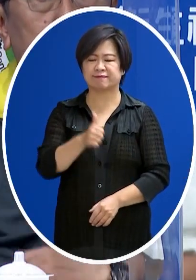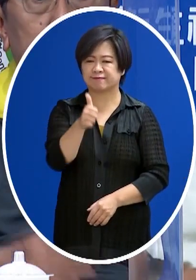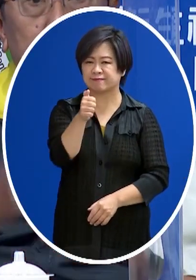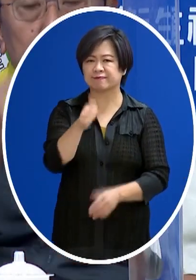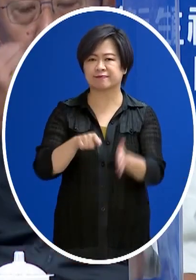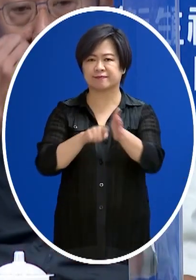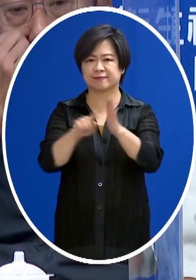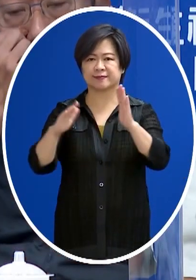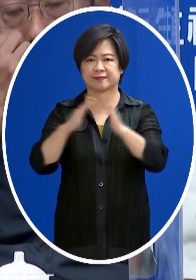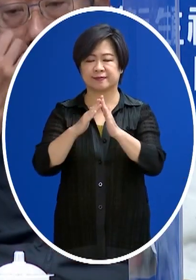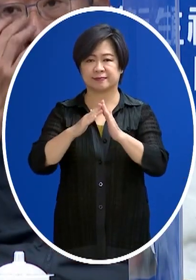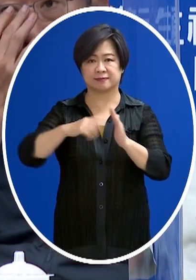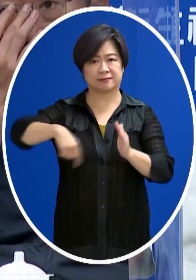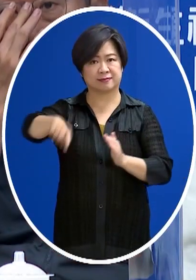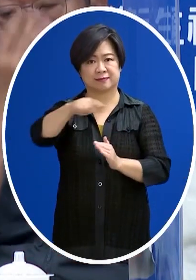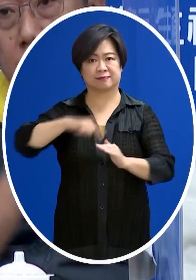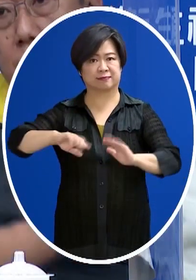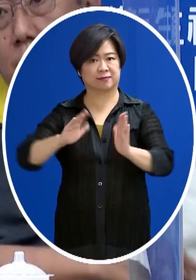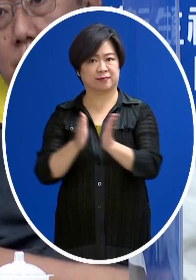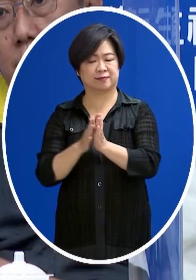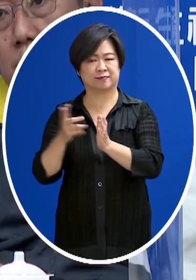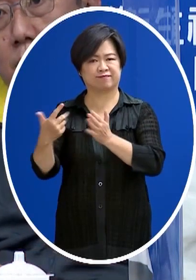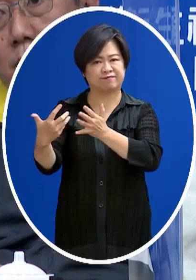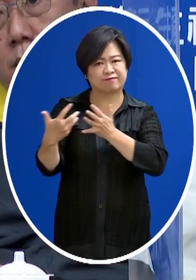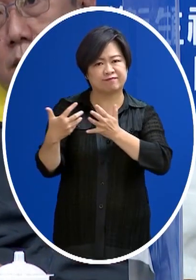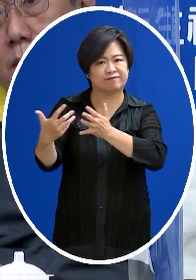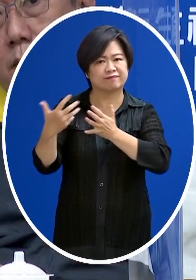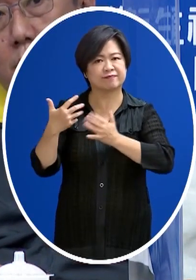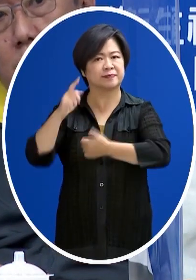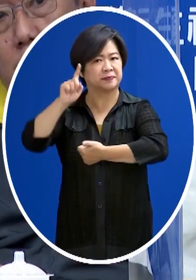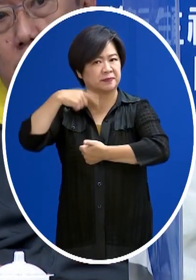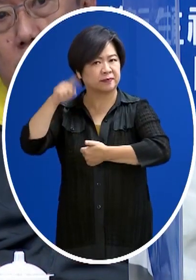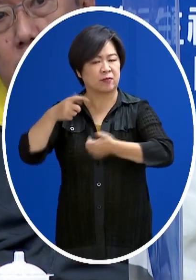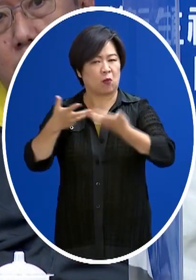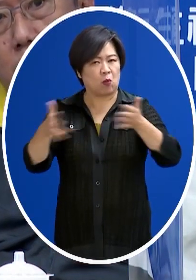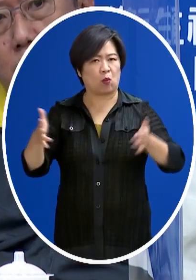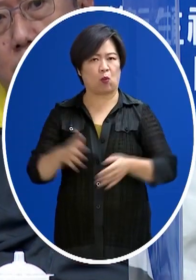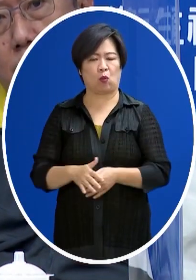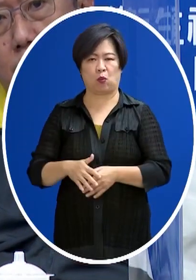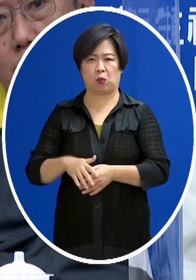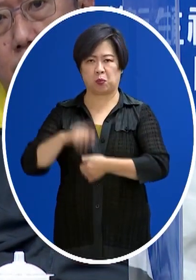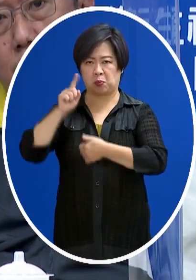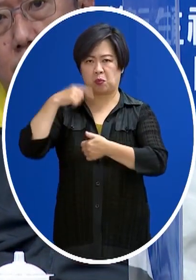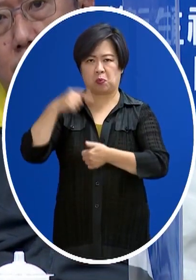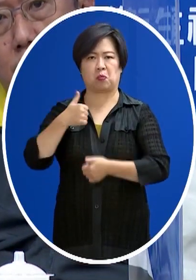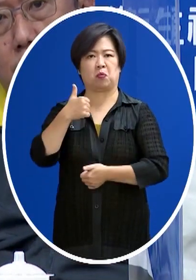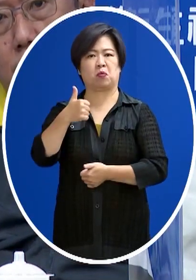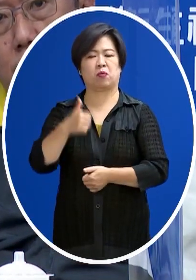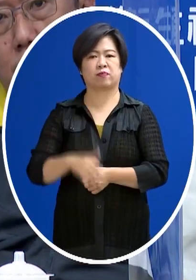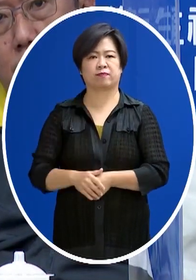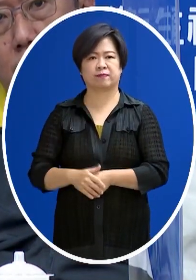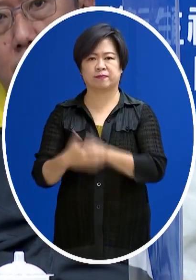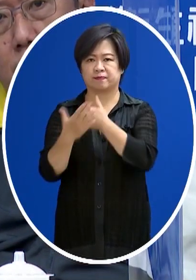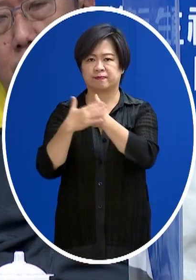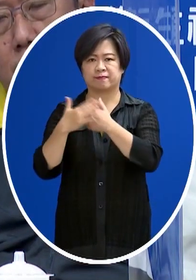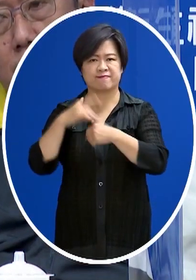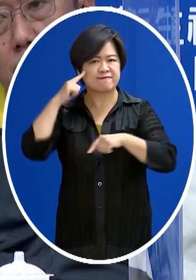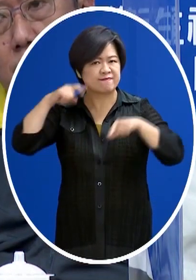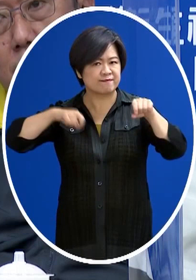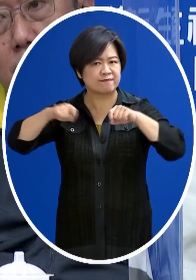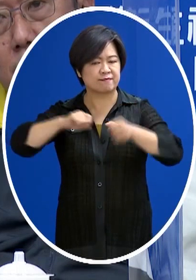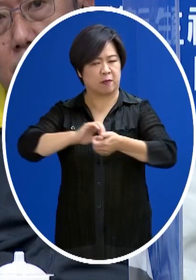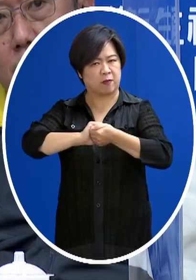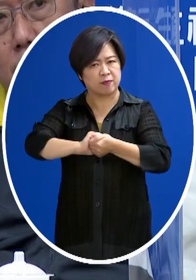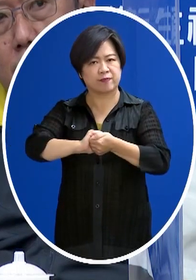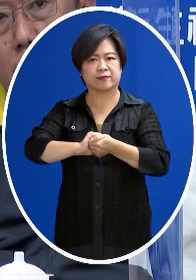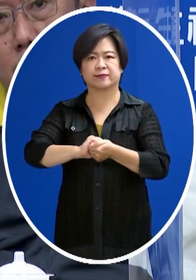家们给我们在及时性上面给我们非常非常多好的一个建议，也让我们的决策都能够一直